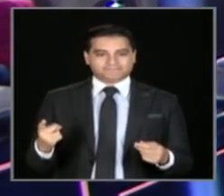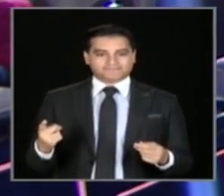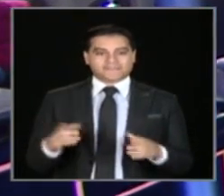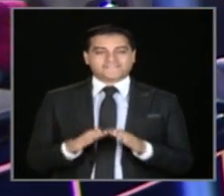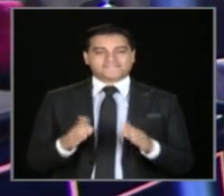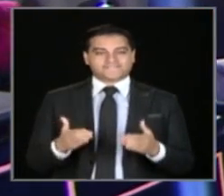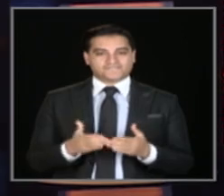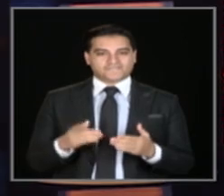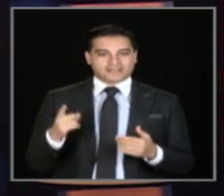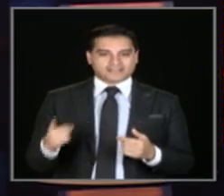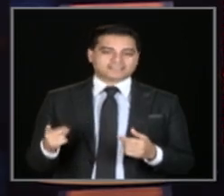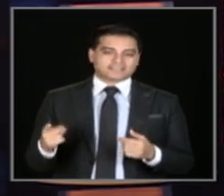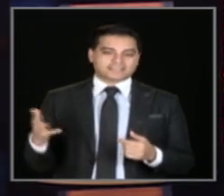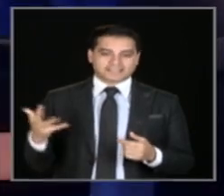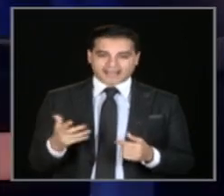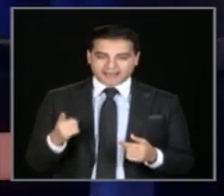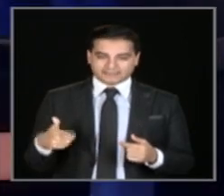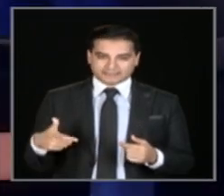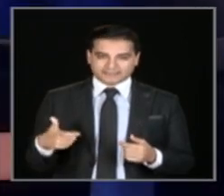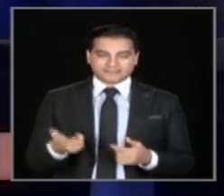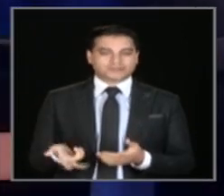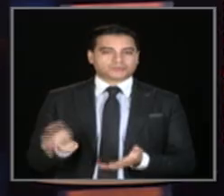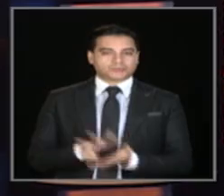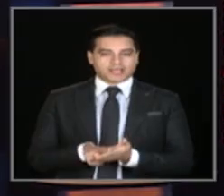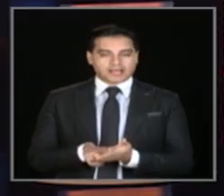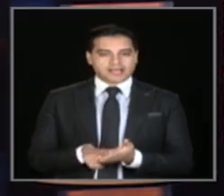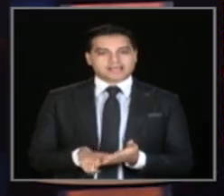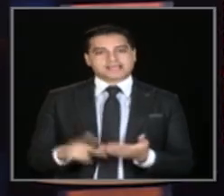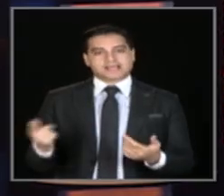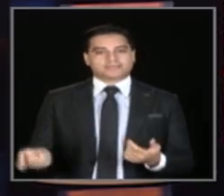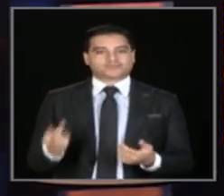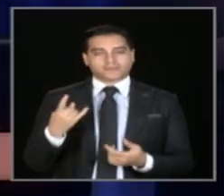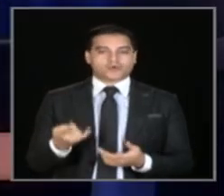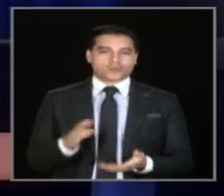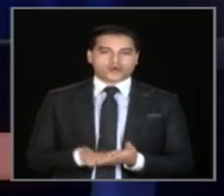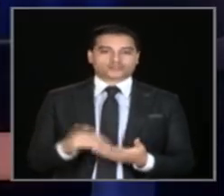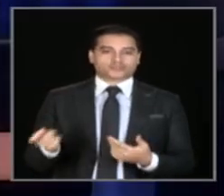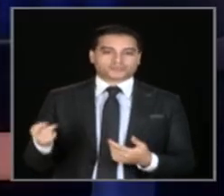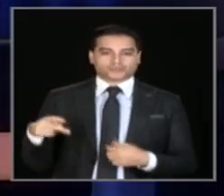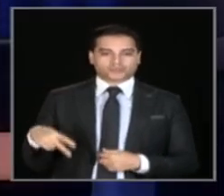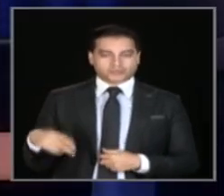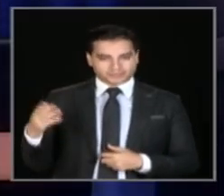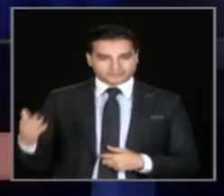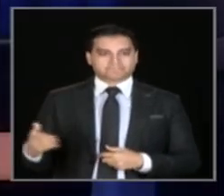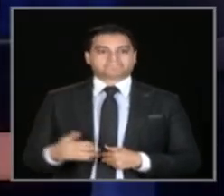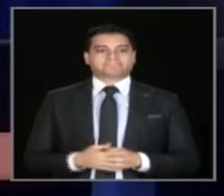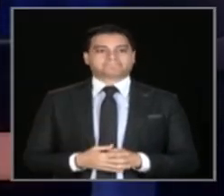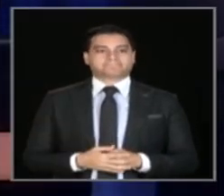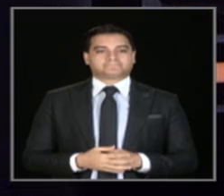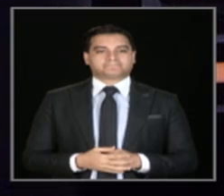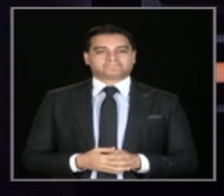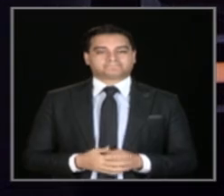وفريق تايجرز كنتوا كام؟ كنا 60. 60 وثلاث اجابات صح. 16 و10 و10 نقط بقيته